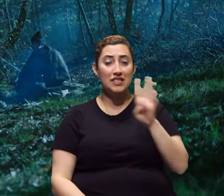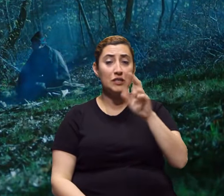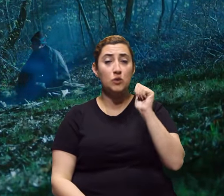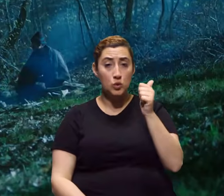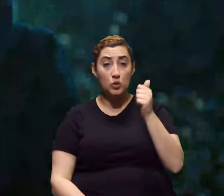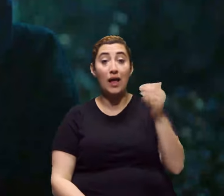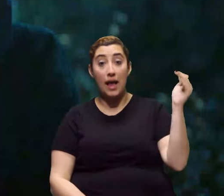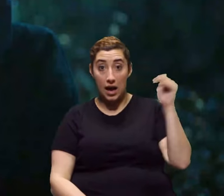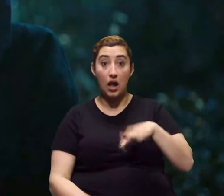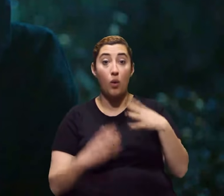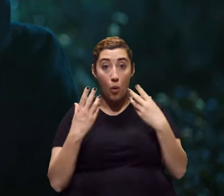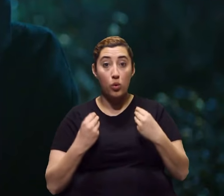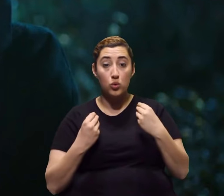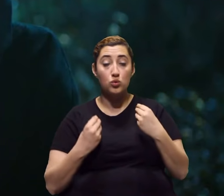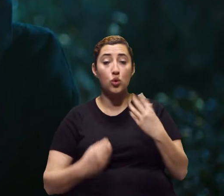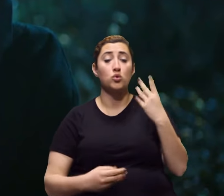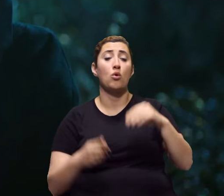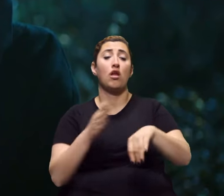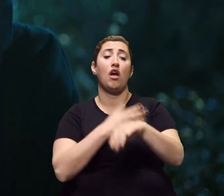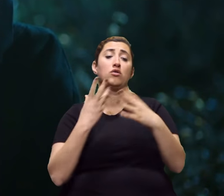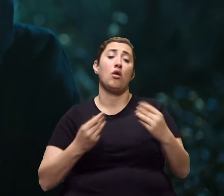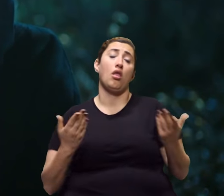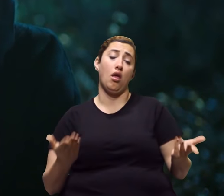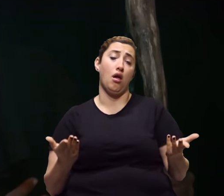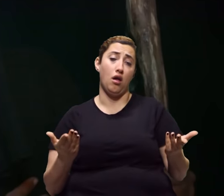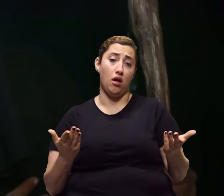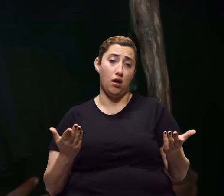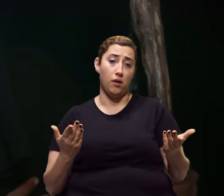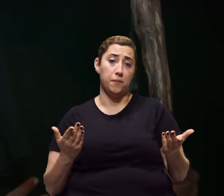40 günde gelene amma da geciktin ha.